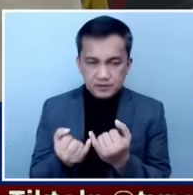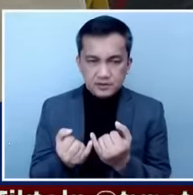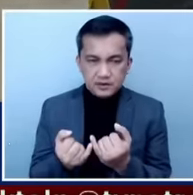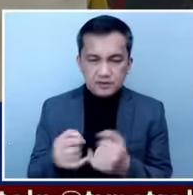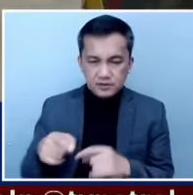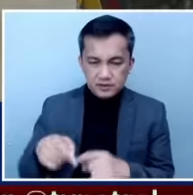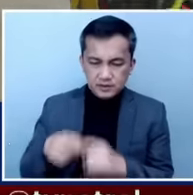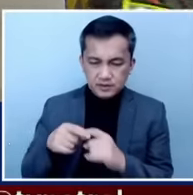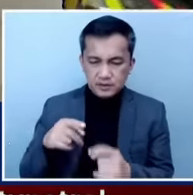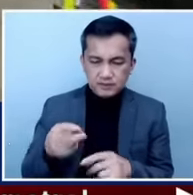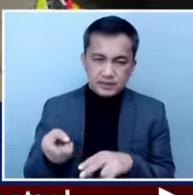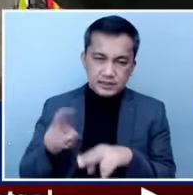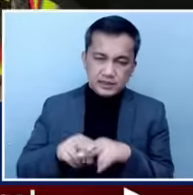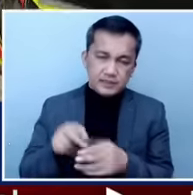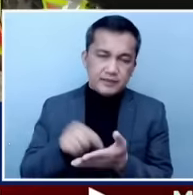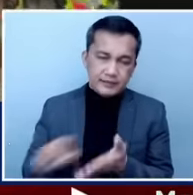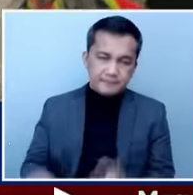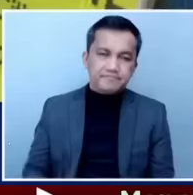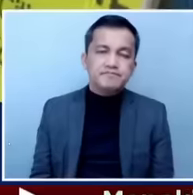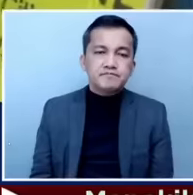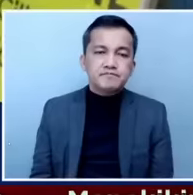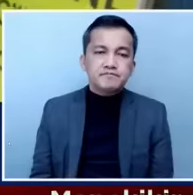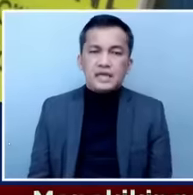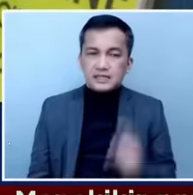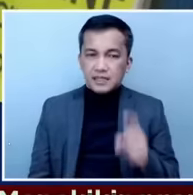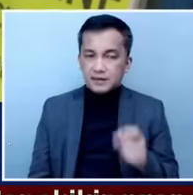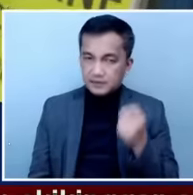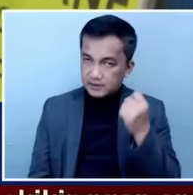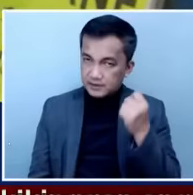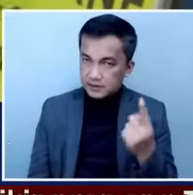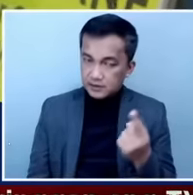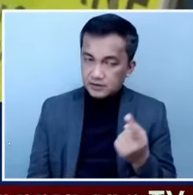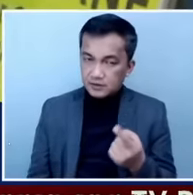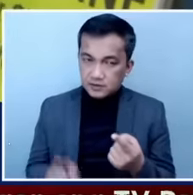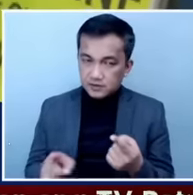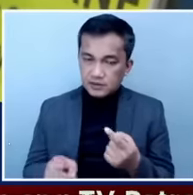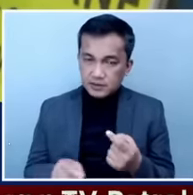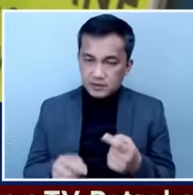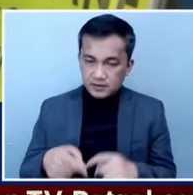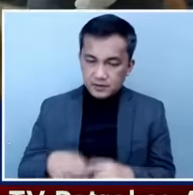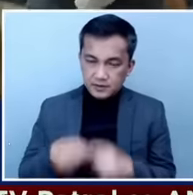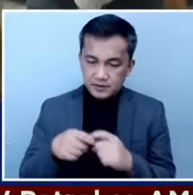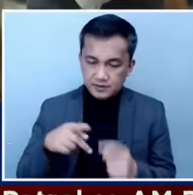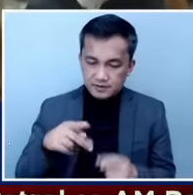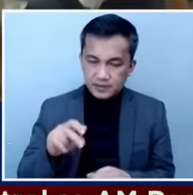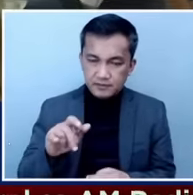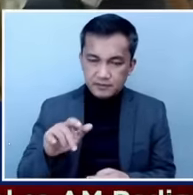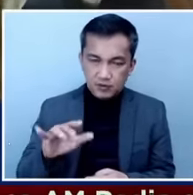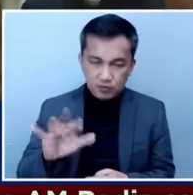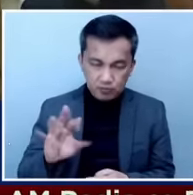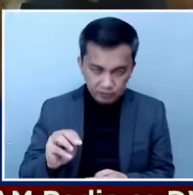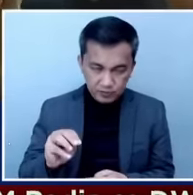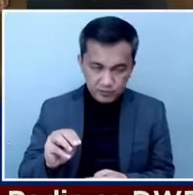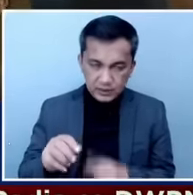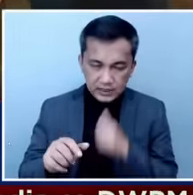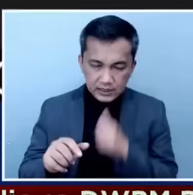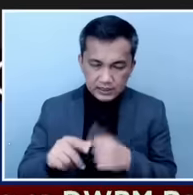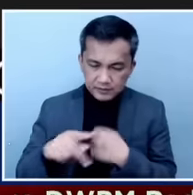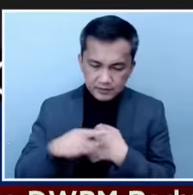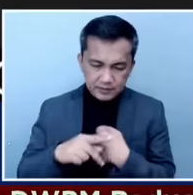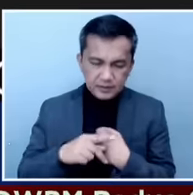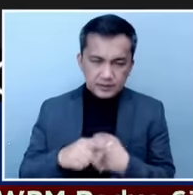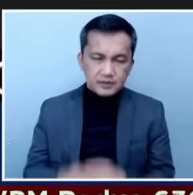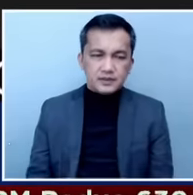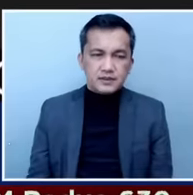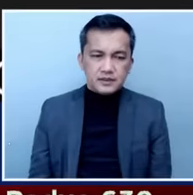ang premium hike. Pero dapat din anyang maintindihan na ang pagsuspindi sa premium hike ay hindi permanente. Yung